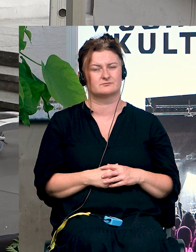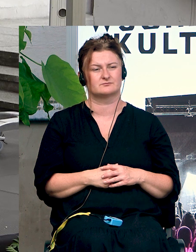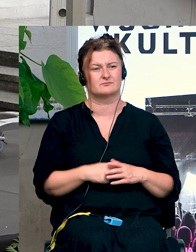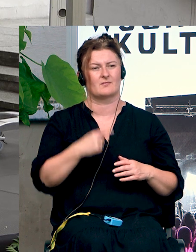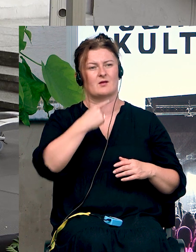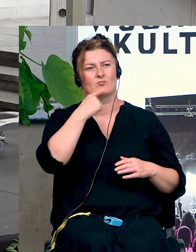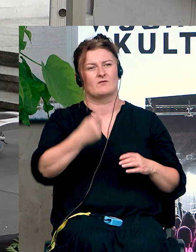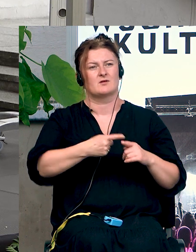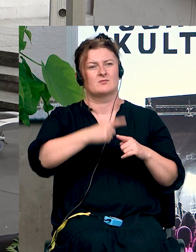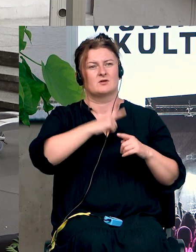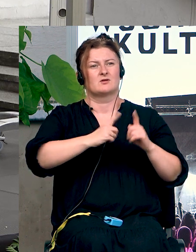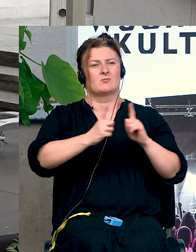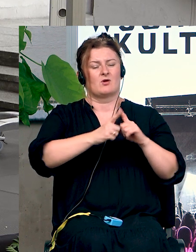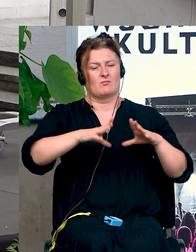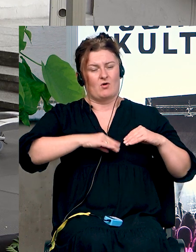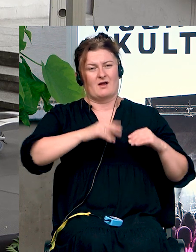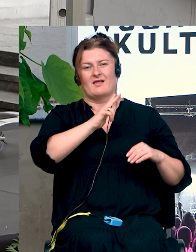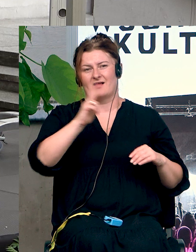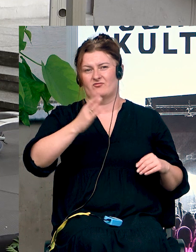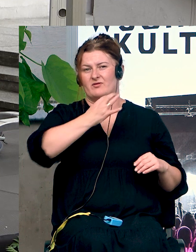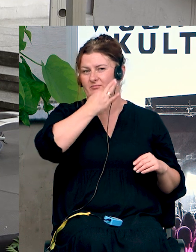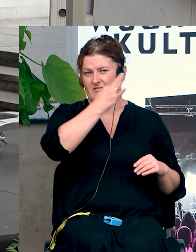Powiedziałeś przed spotkaniem, że mogę ci zadać każde pytanie.